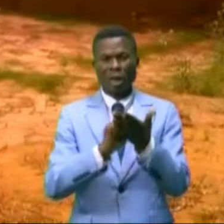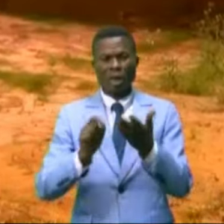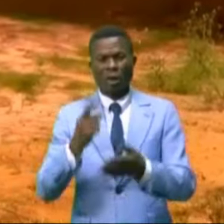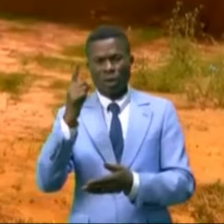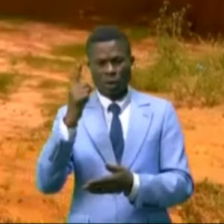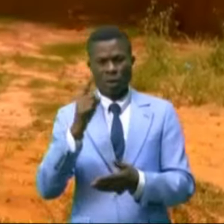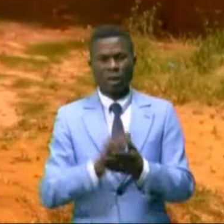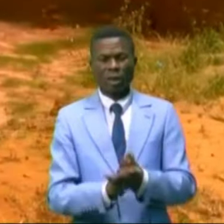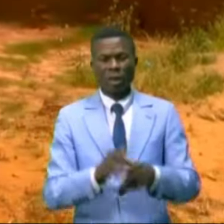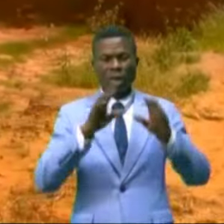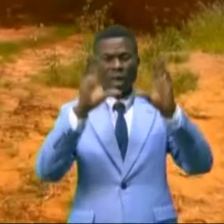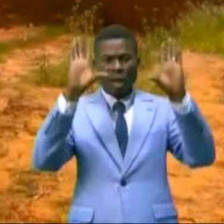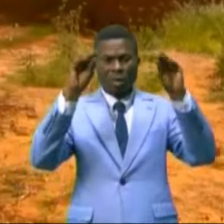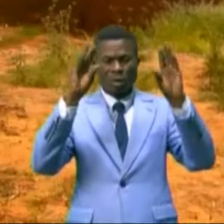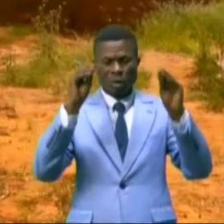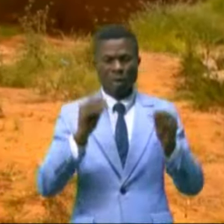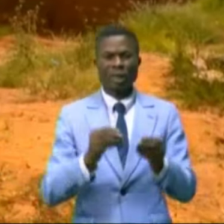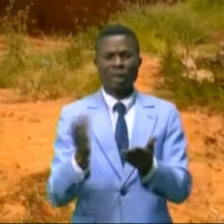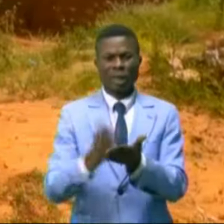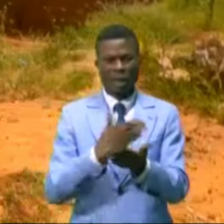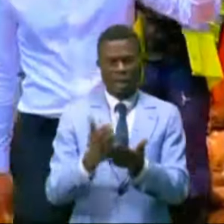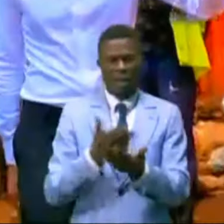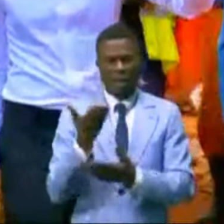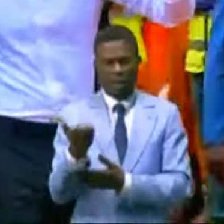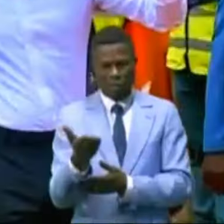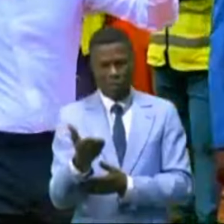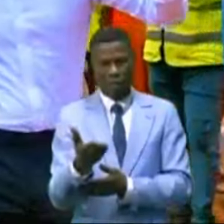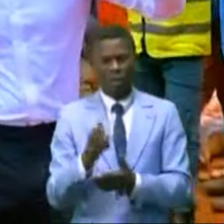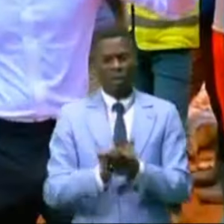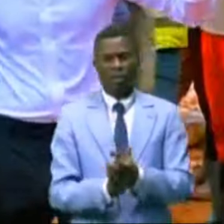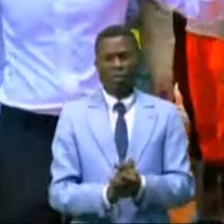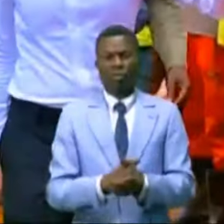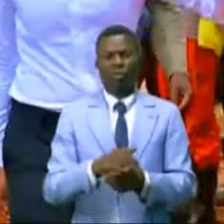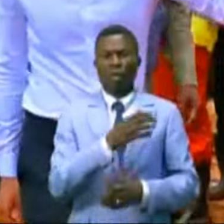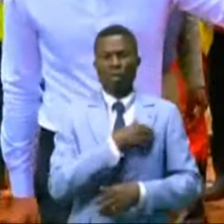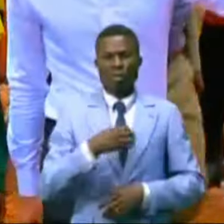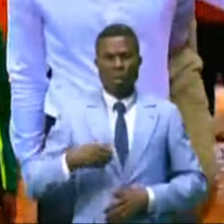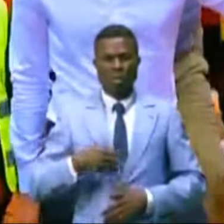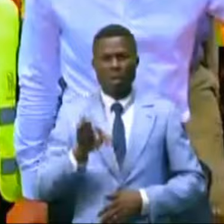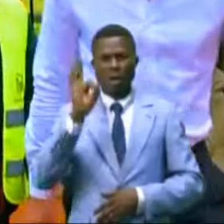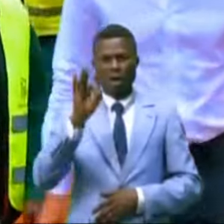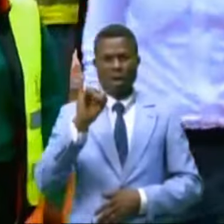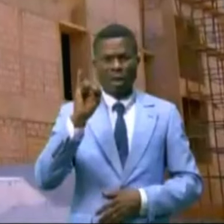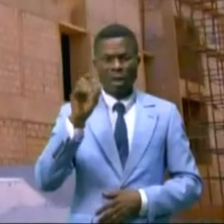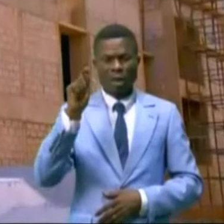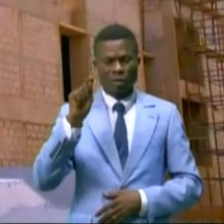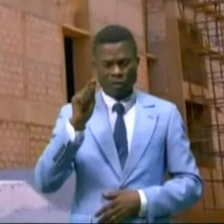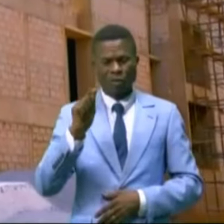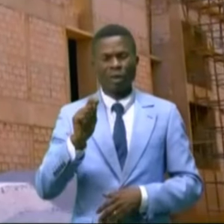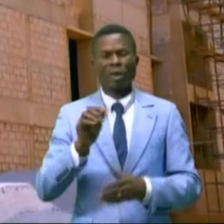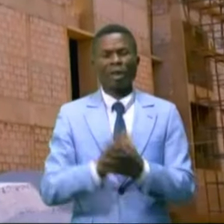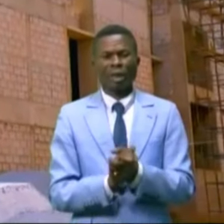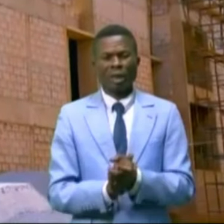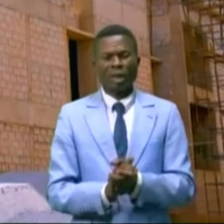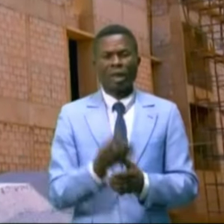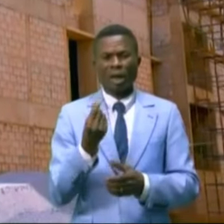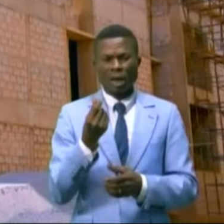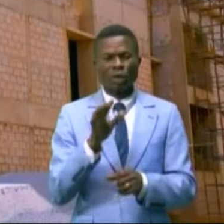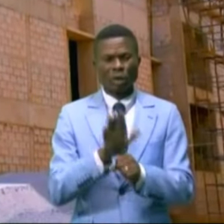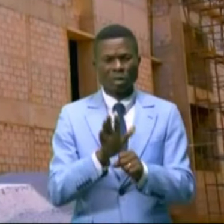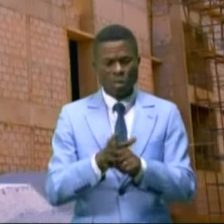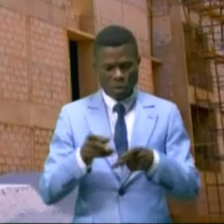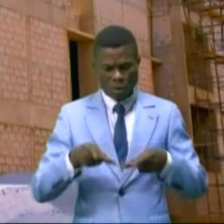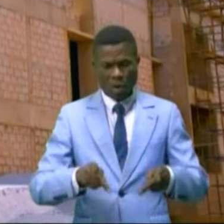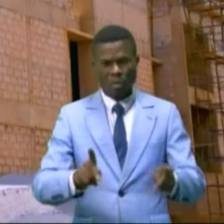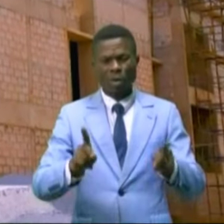bibliothèque des laboratoires et bien d'autres compartiments l'honorable Fifi in pas sur les moyens afin de